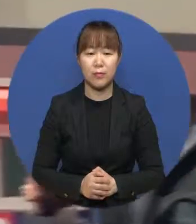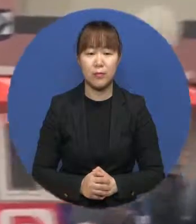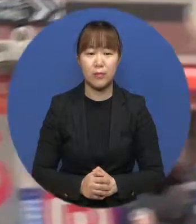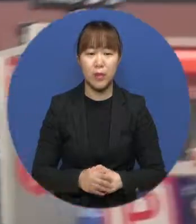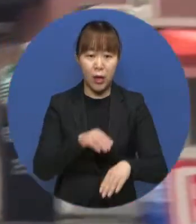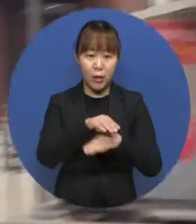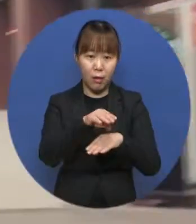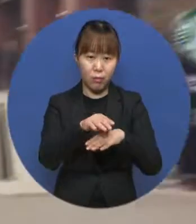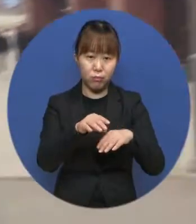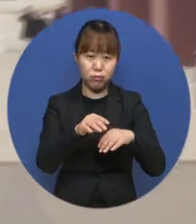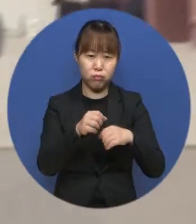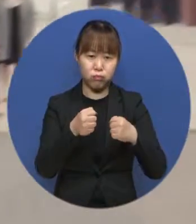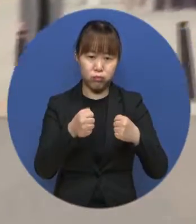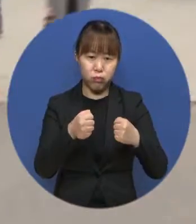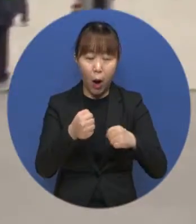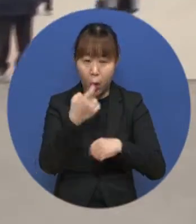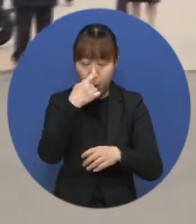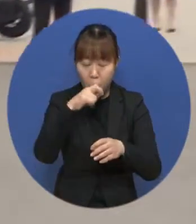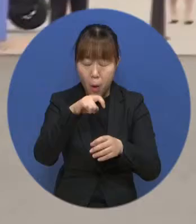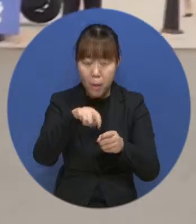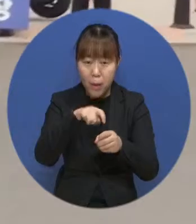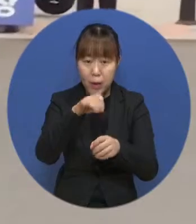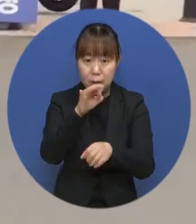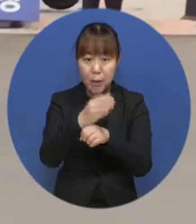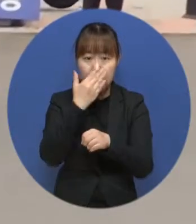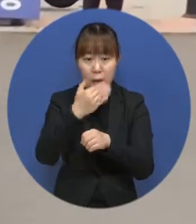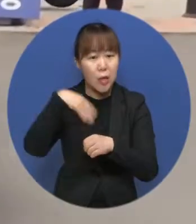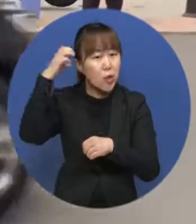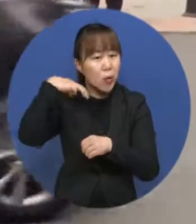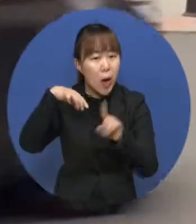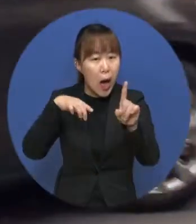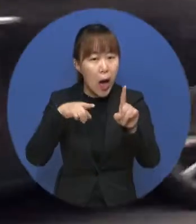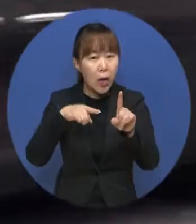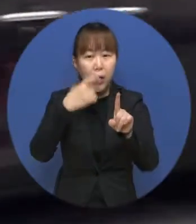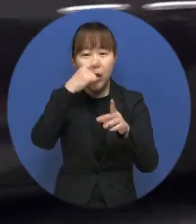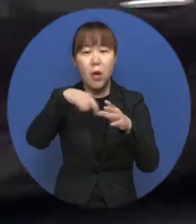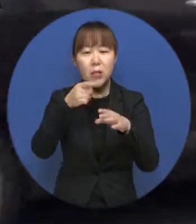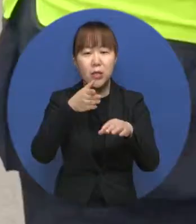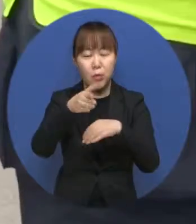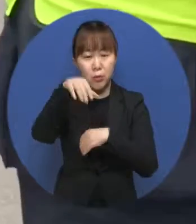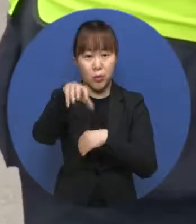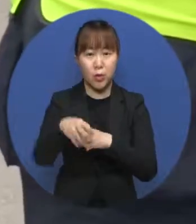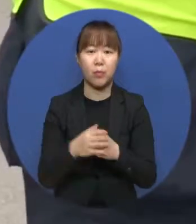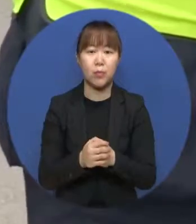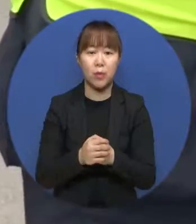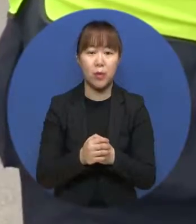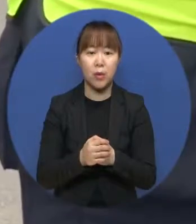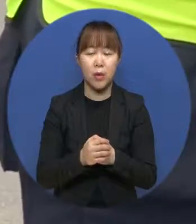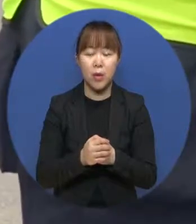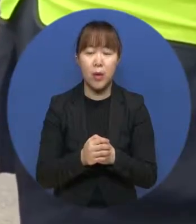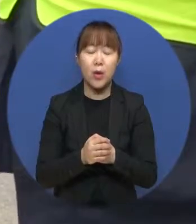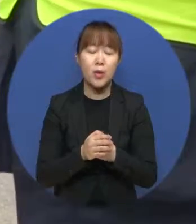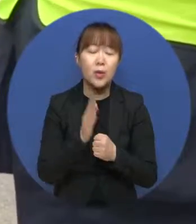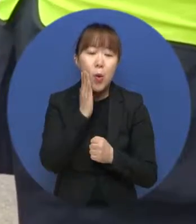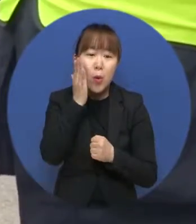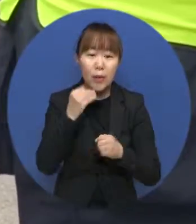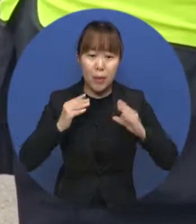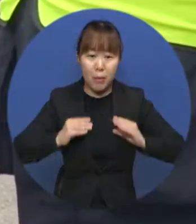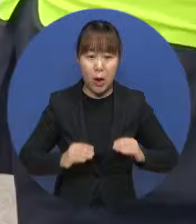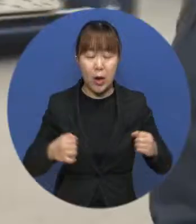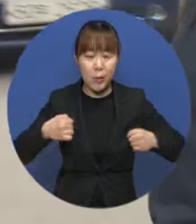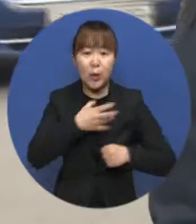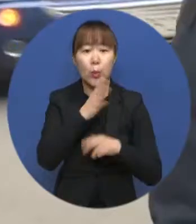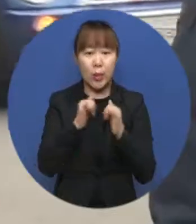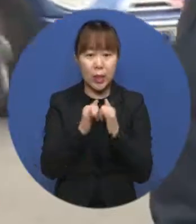자동차를 탄 채로 커피를 살 수 있는 서울 영등포의 한 커피전문점 초록색 형광 조끼를 입은 노인들이